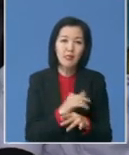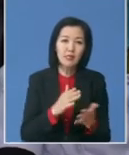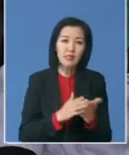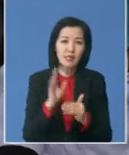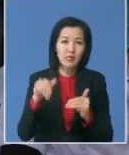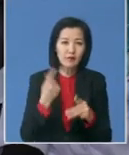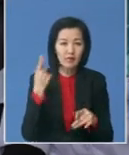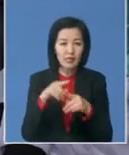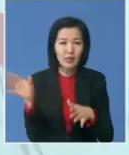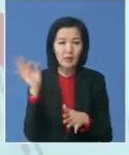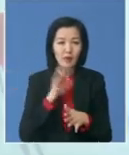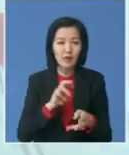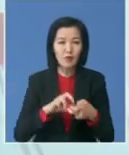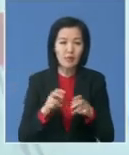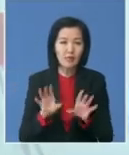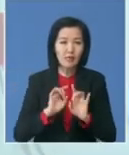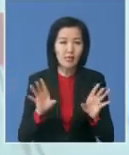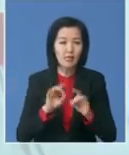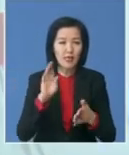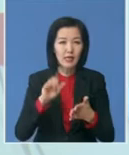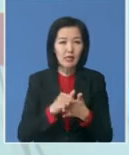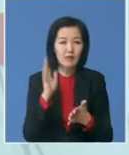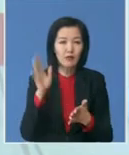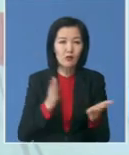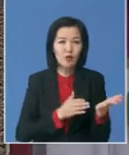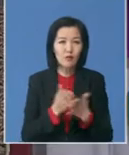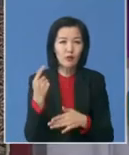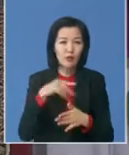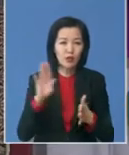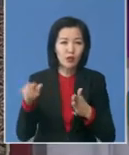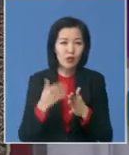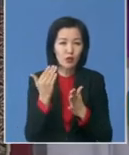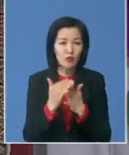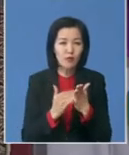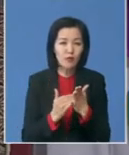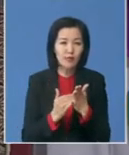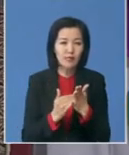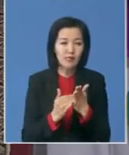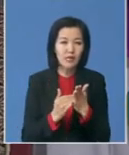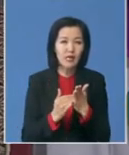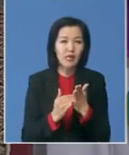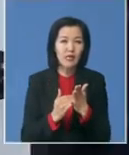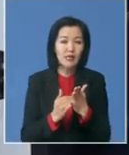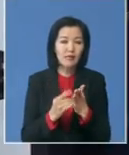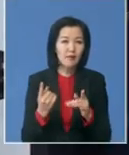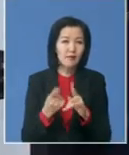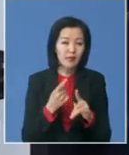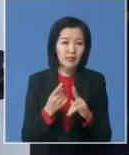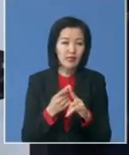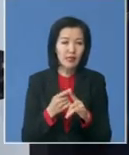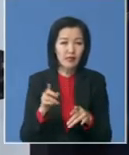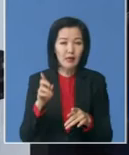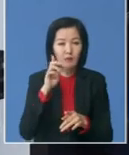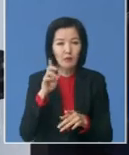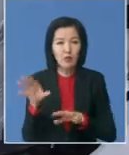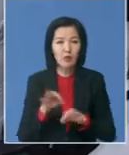инновациялық техниканы пайдалану мәселесі айтылды. Бұл елбасының болашаққа бағдар рухани жаңғыру бағдарламасында айтылған тармақтардың бірі саналады.